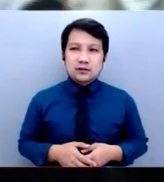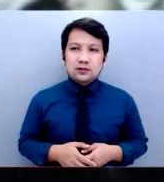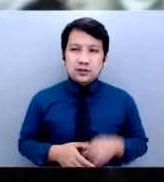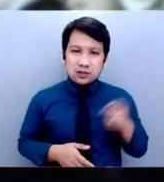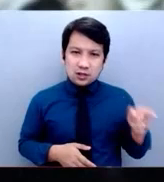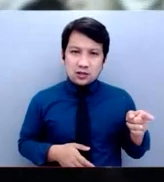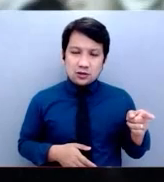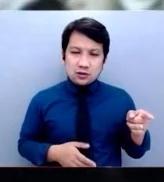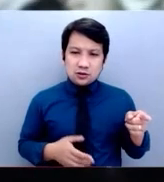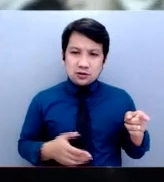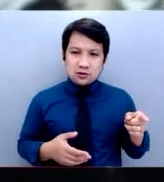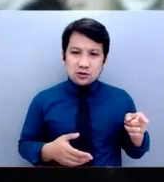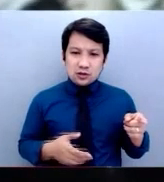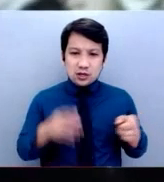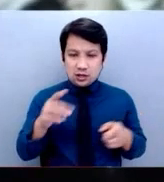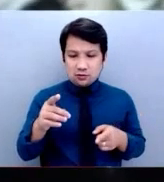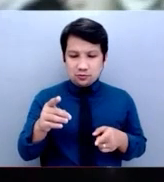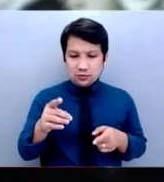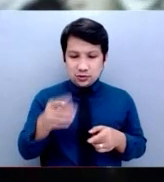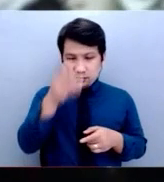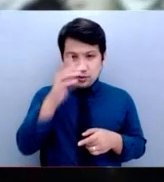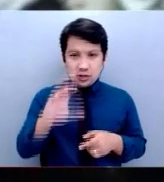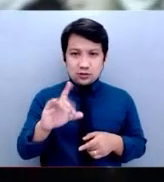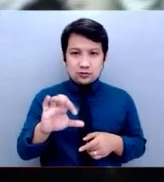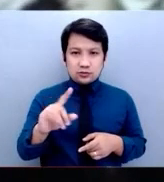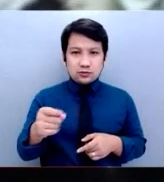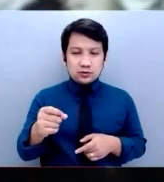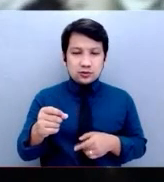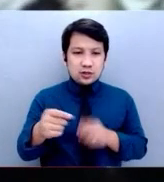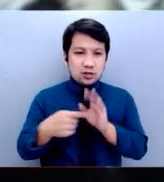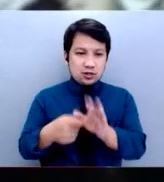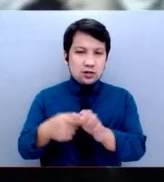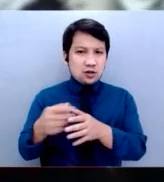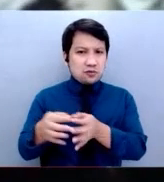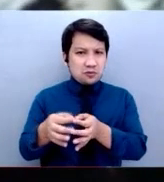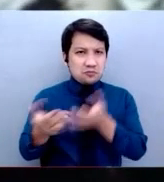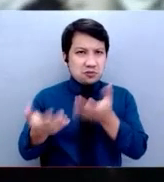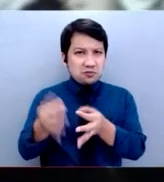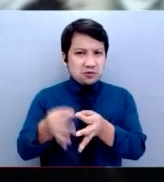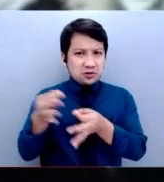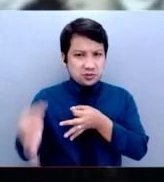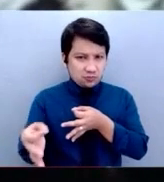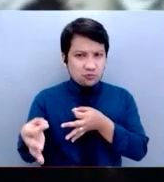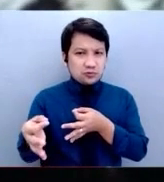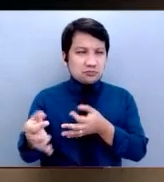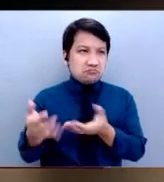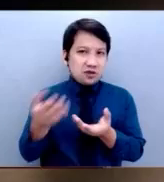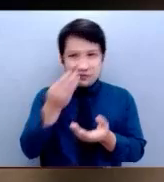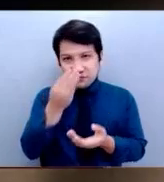dissenting opinion doon sa clerk of the commission o kaya maantala ng konti yung